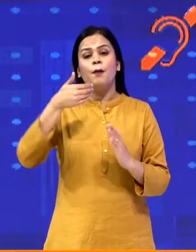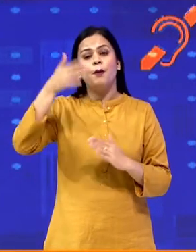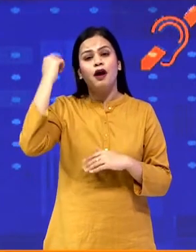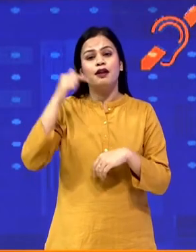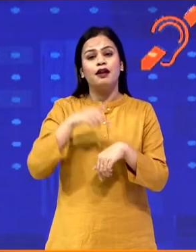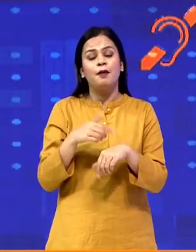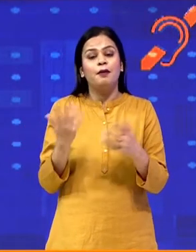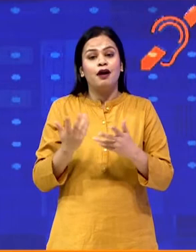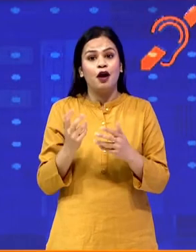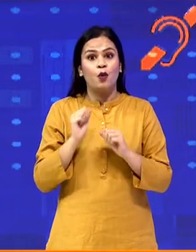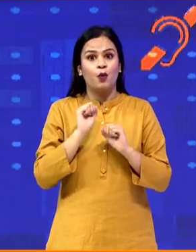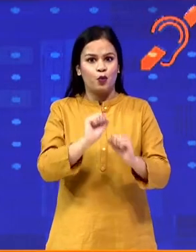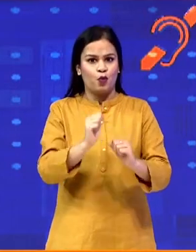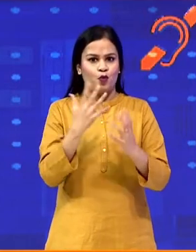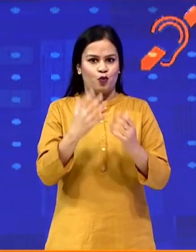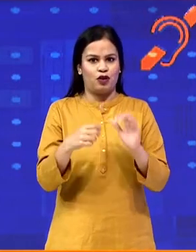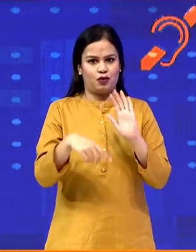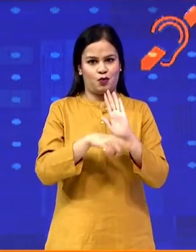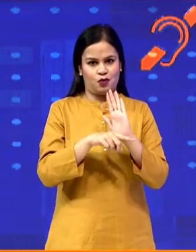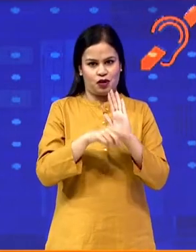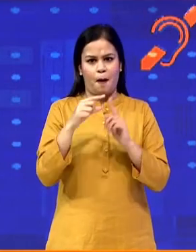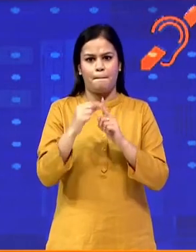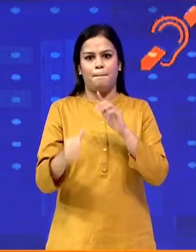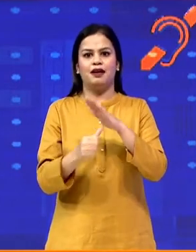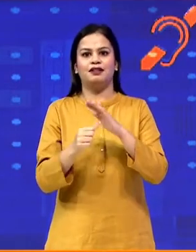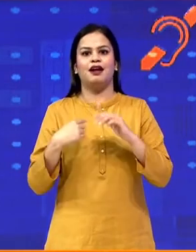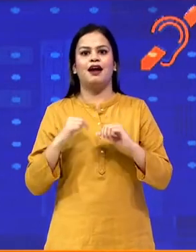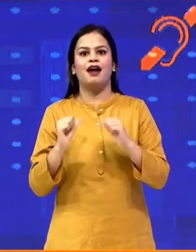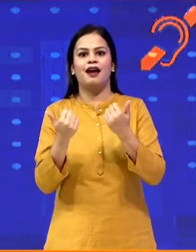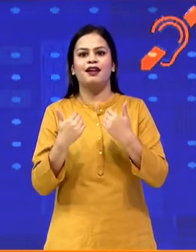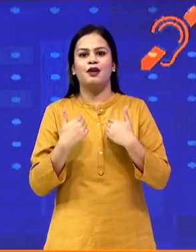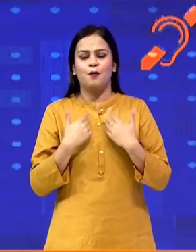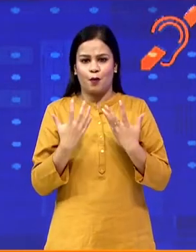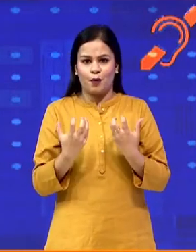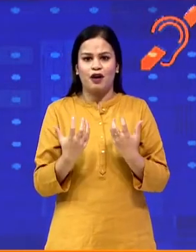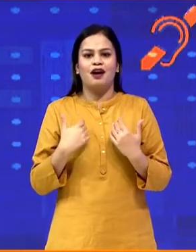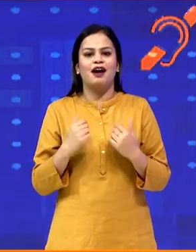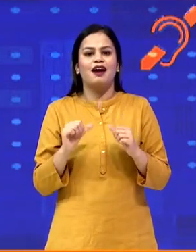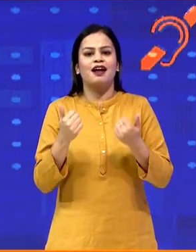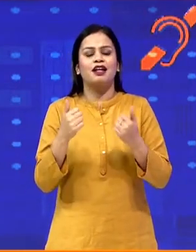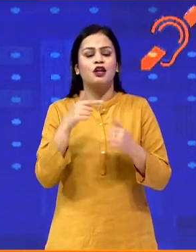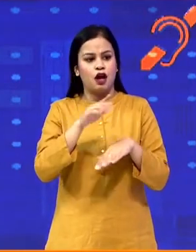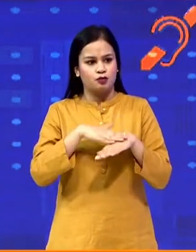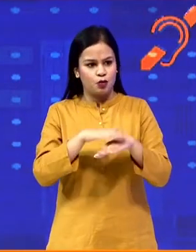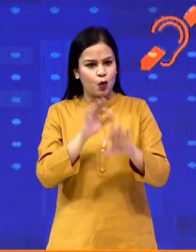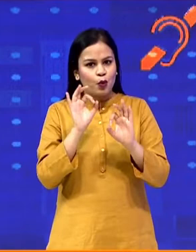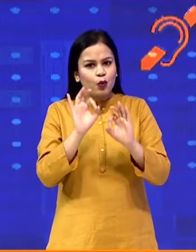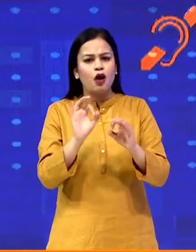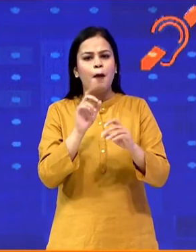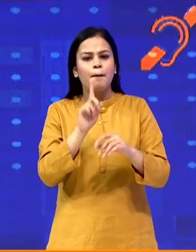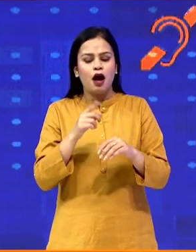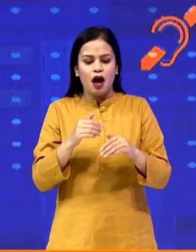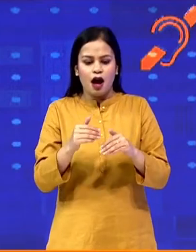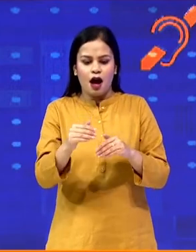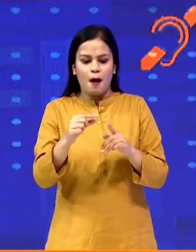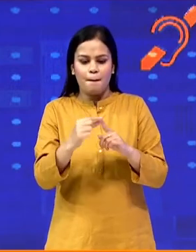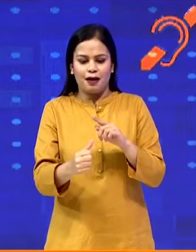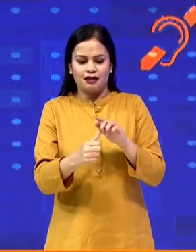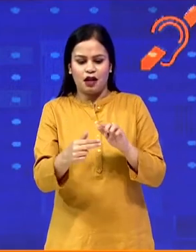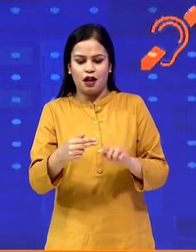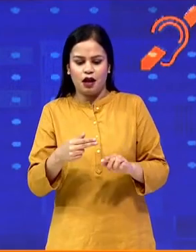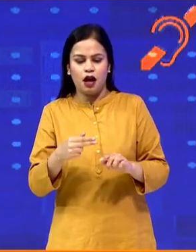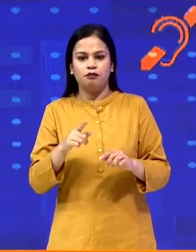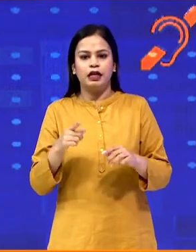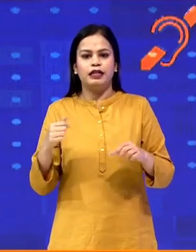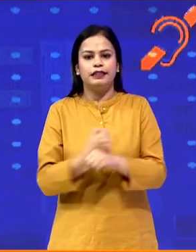था की आप कांग्रेस प्रेसिडेंट बन सकते थे आप सीनरी थे अनुभवी थे बनते बनते र गए क्योंकि आप